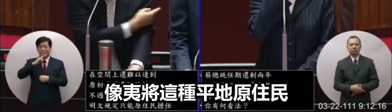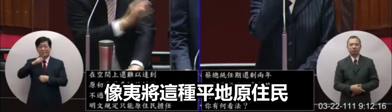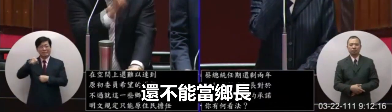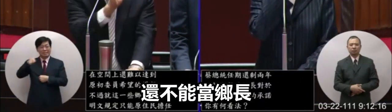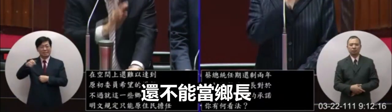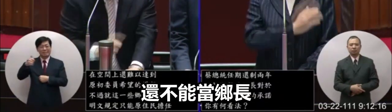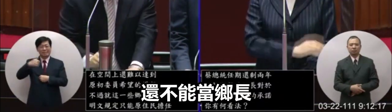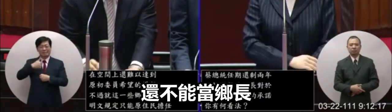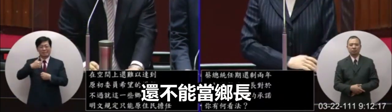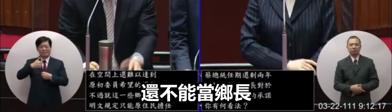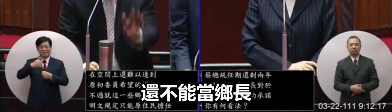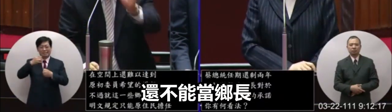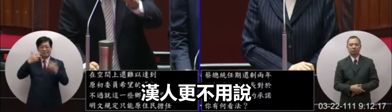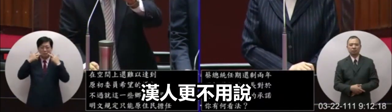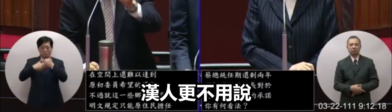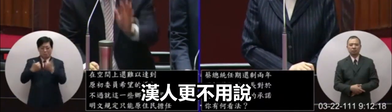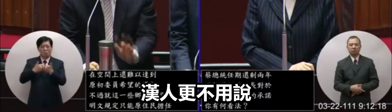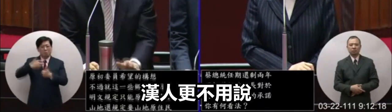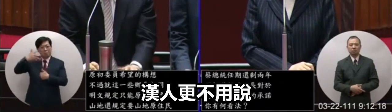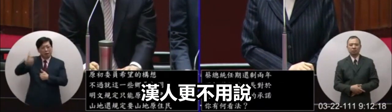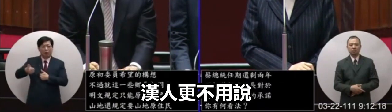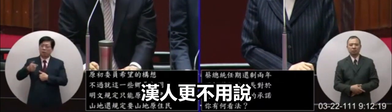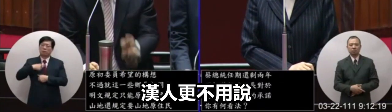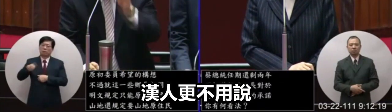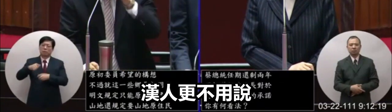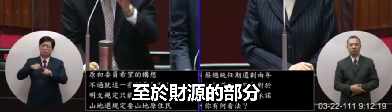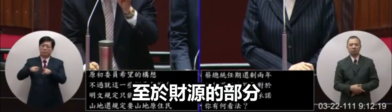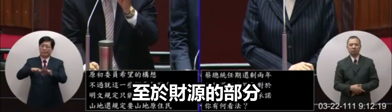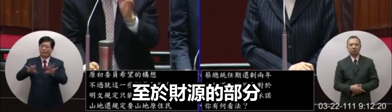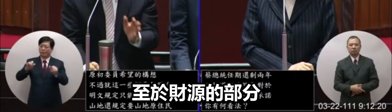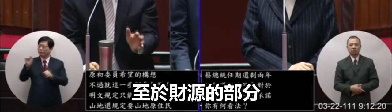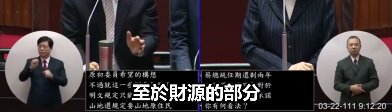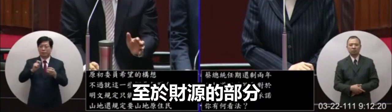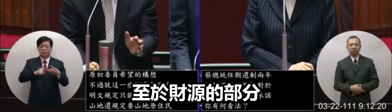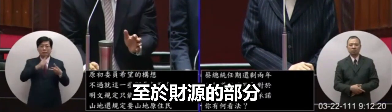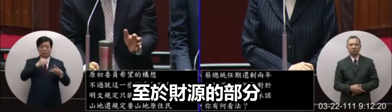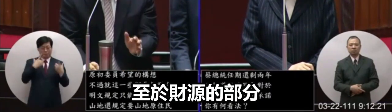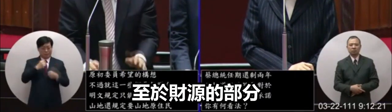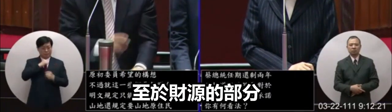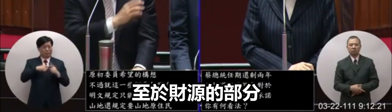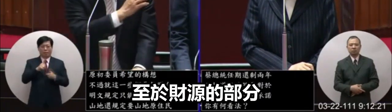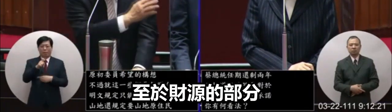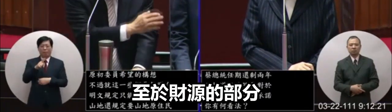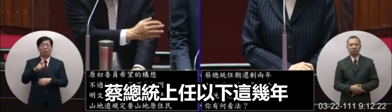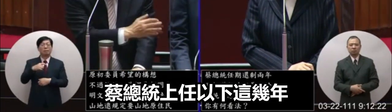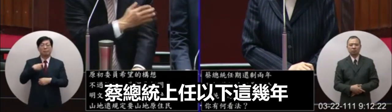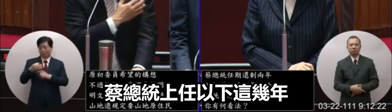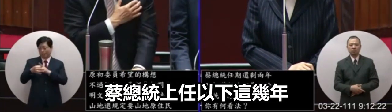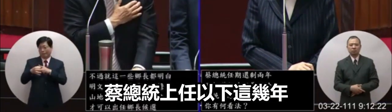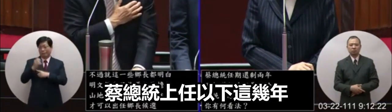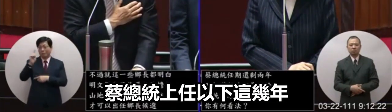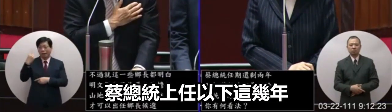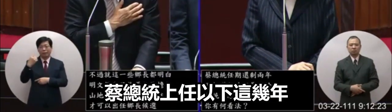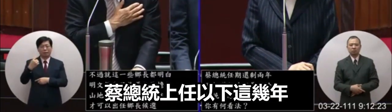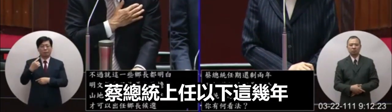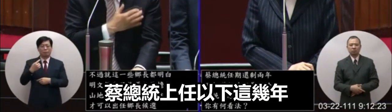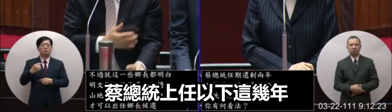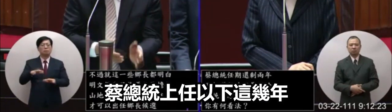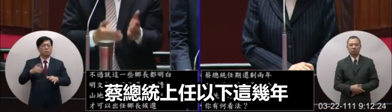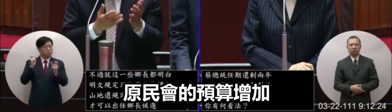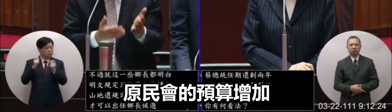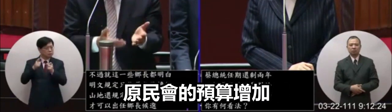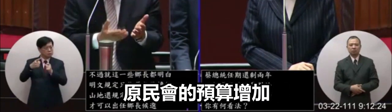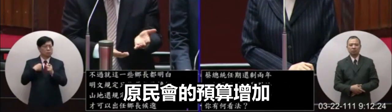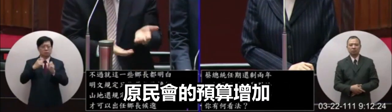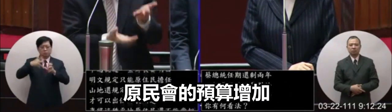地原住民还不能当乡长，汉人更不用说。至于裁员的部分，蔡总统上任以来这几